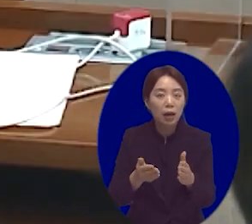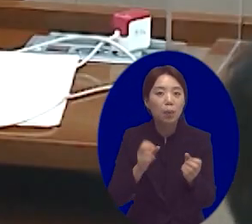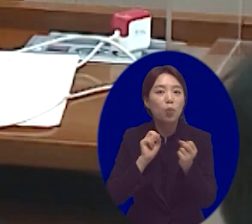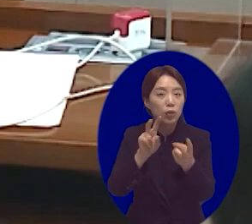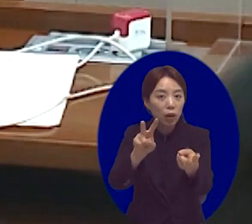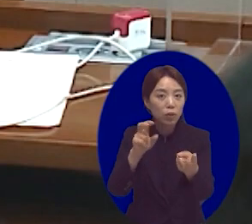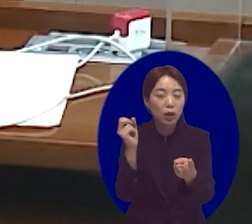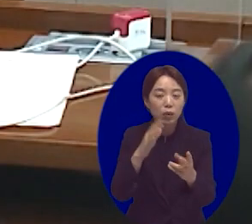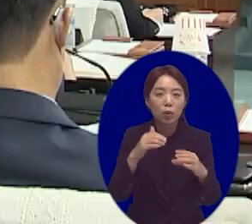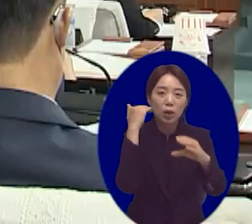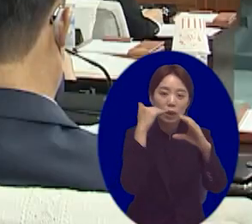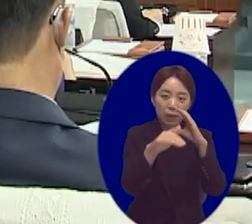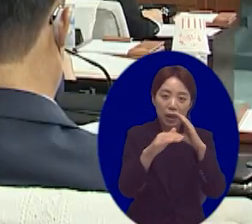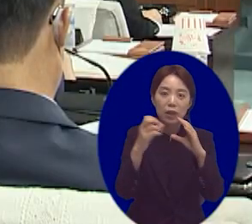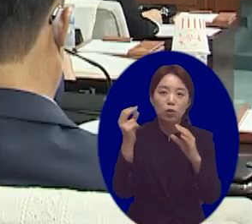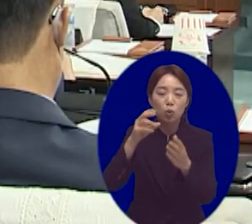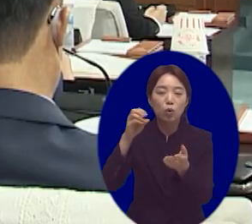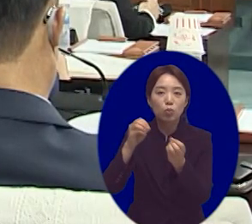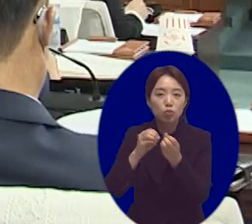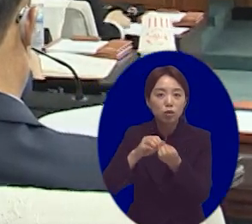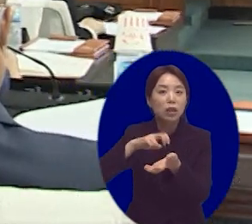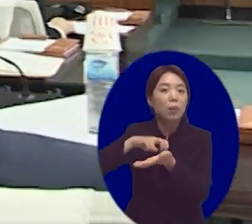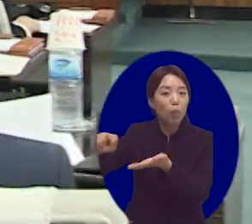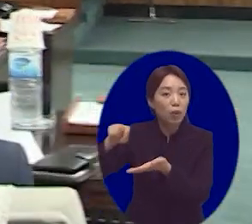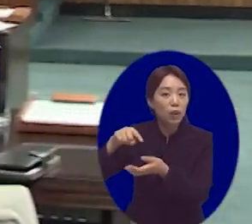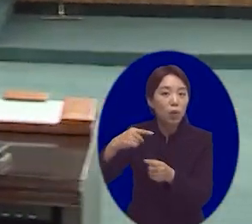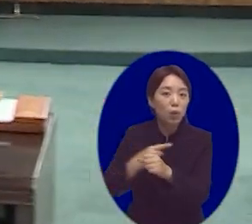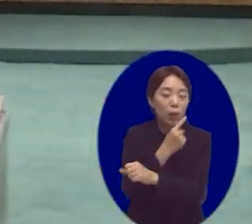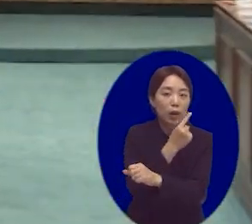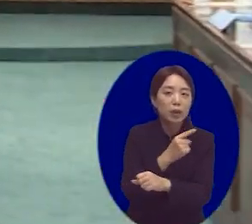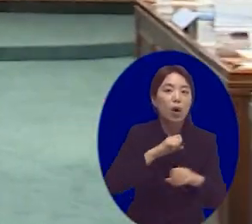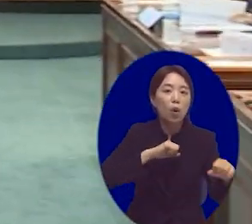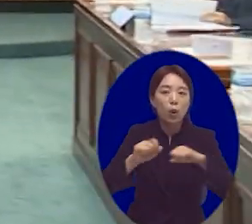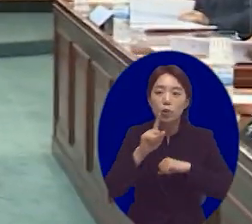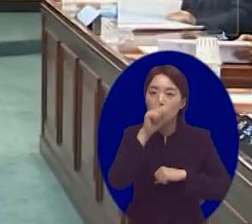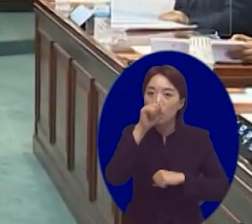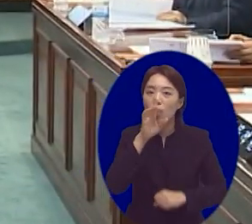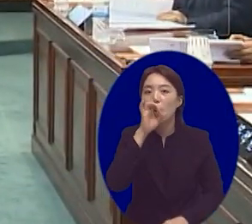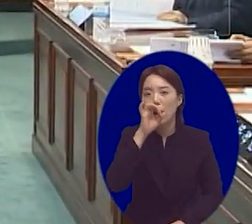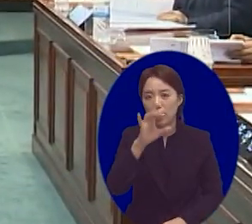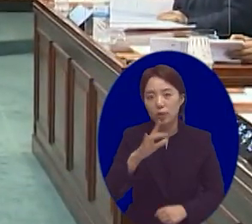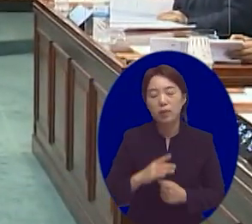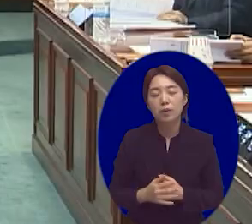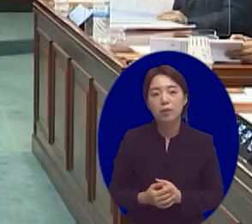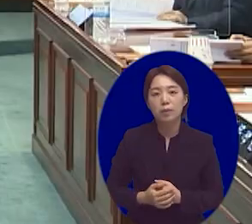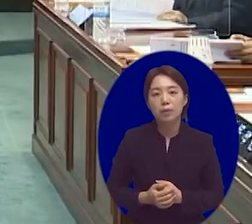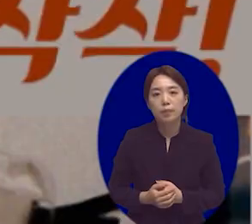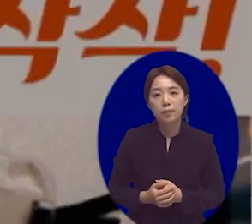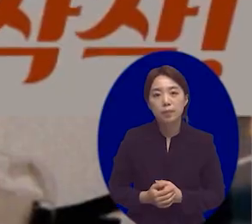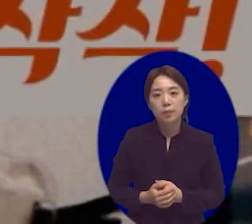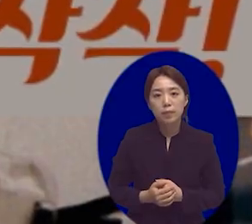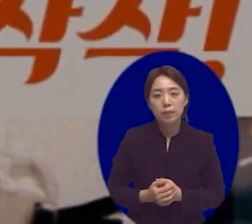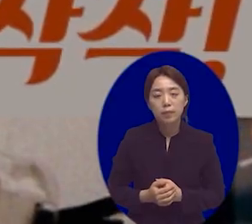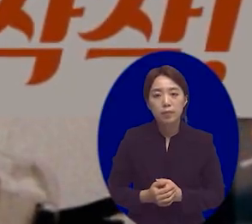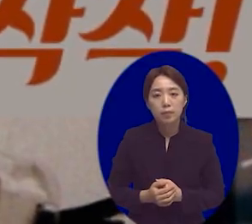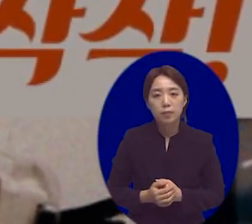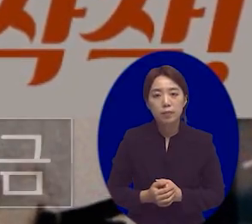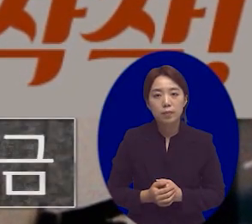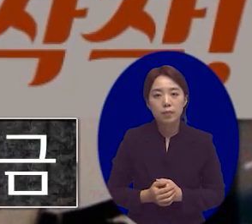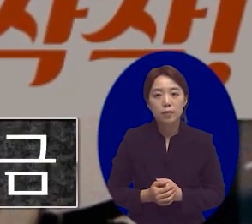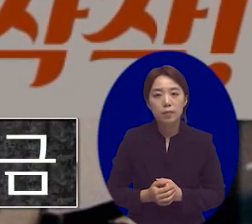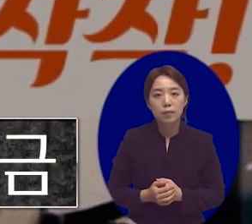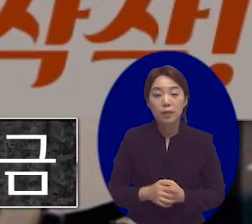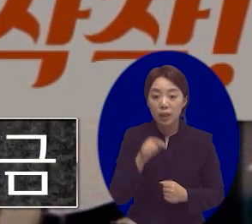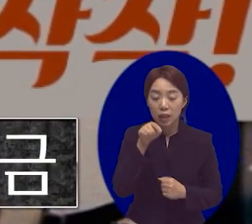전자우편이나 문자메시지를 전송하는 외의 방법으로는 의정활동을 보고할 수 없도록 규정하고 있습니다. 만약 이를 어길